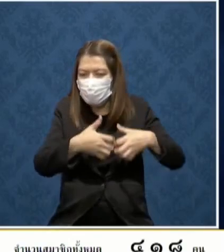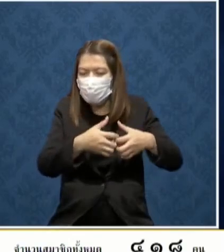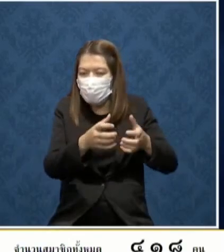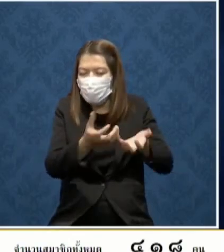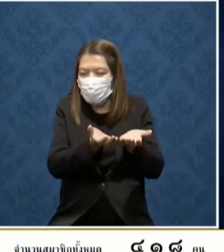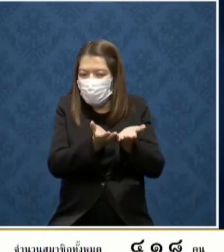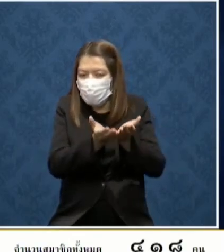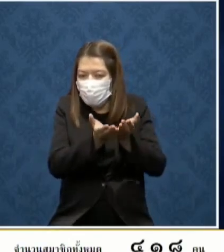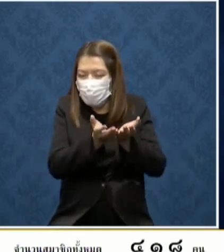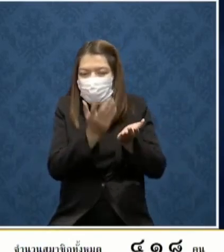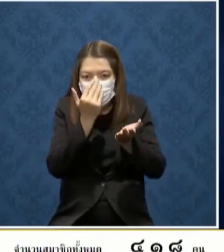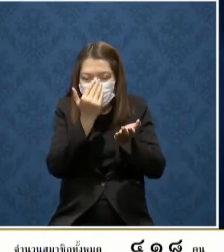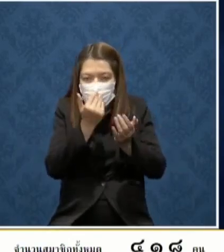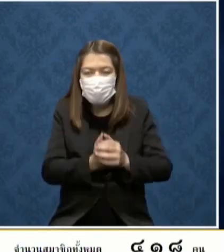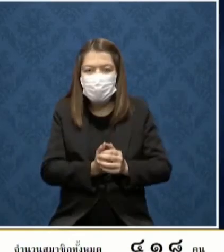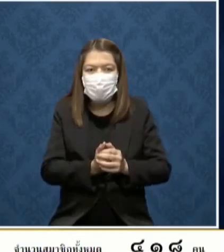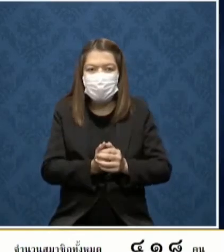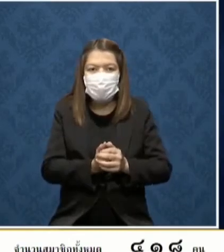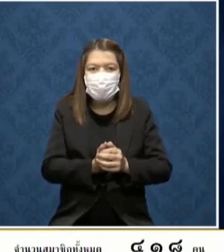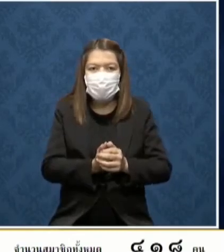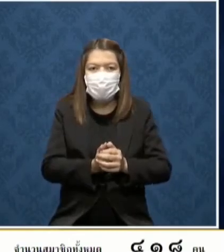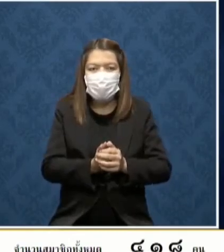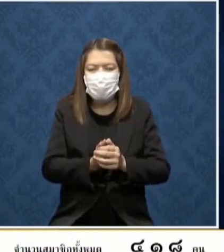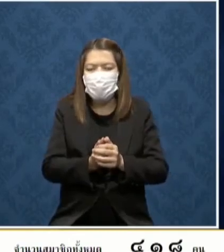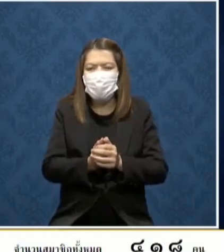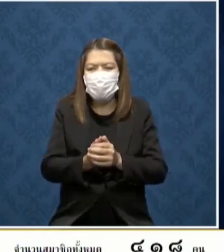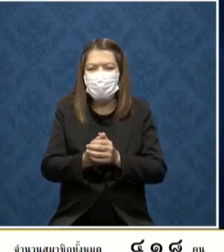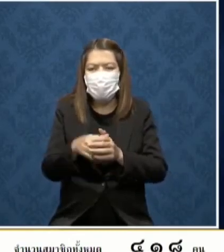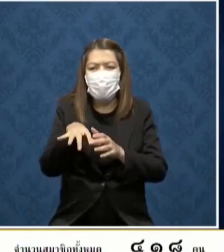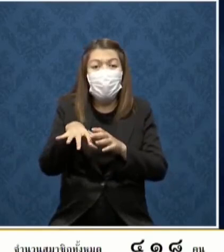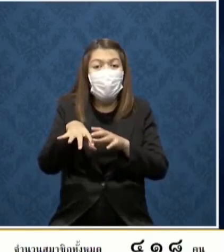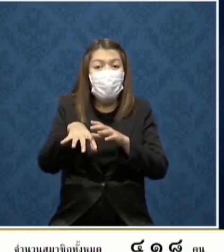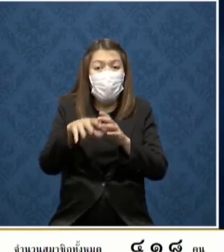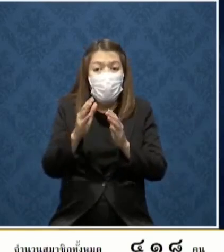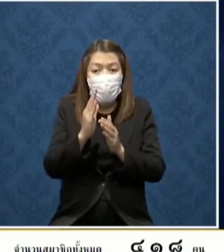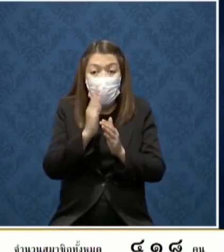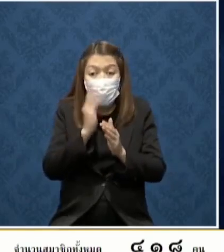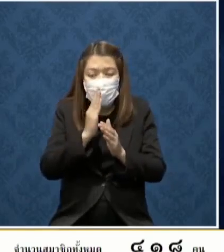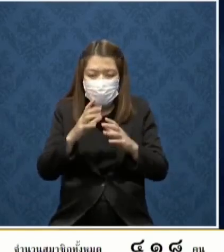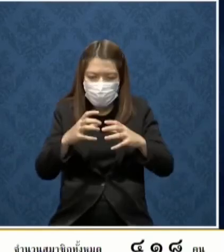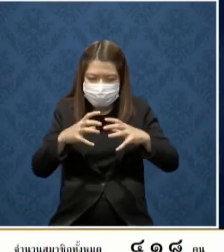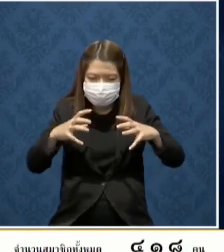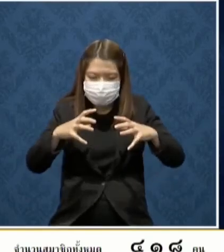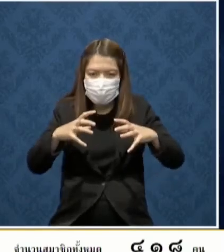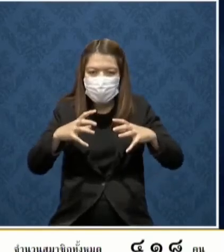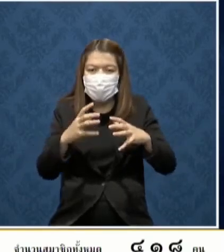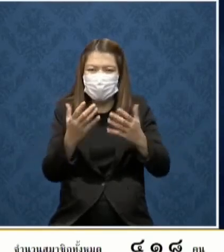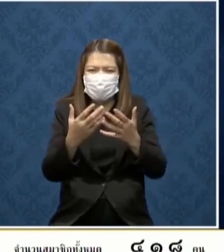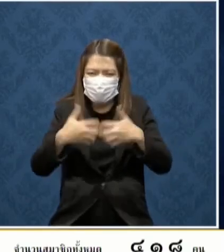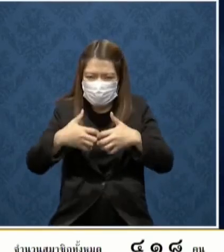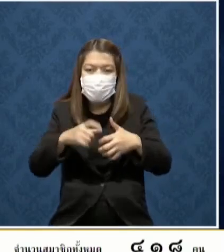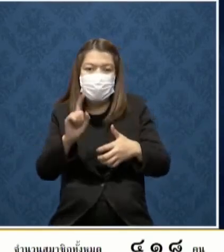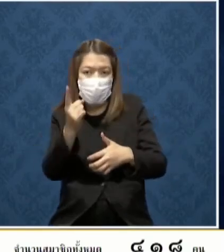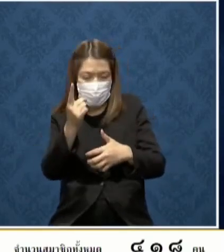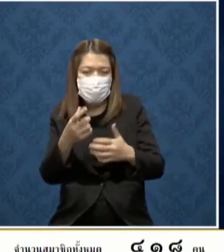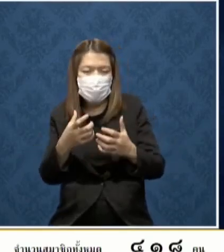เครื่องอัดลมกำลงต่ำครั่ประทาน เขีนไ้ชัดเจนครัว่าเป็นการติดตั้งเครื่องใหม่แนเครื่องเดิมย้ำวา